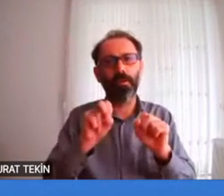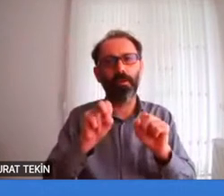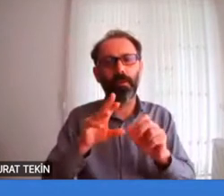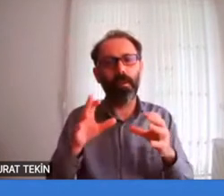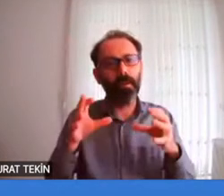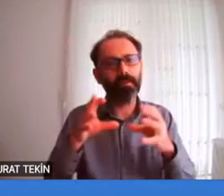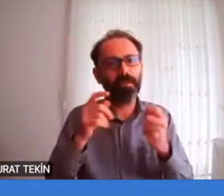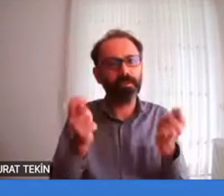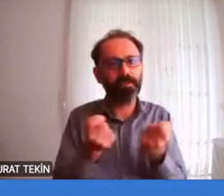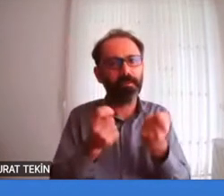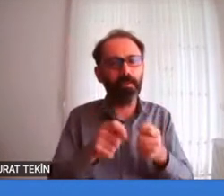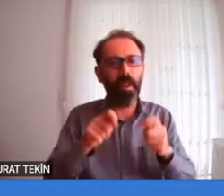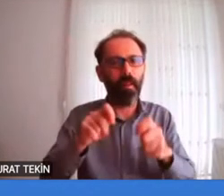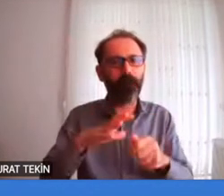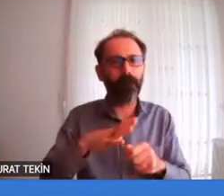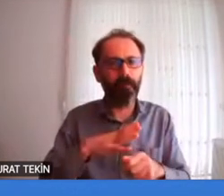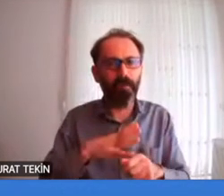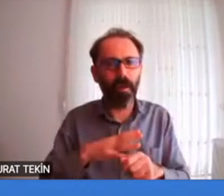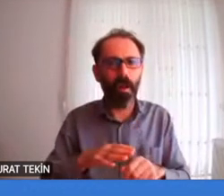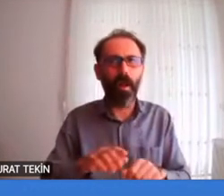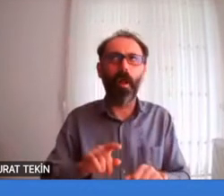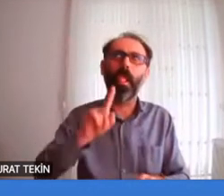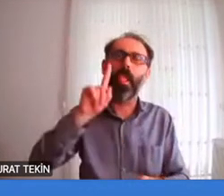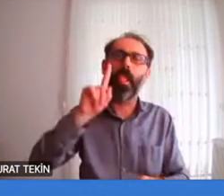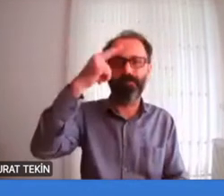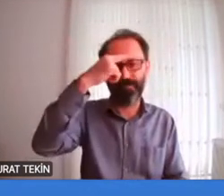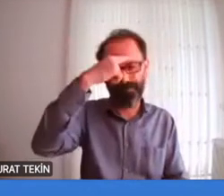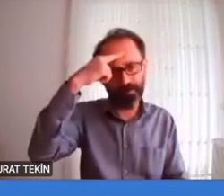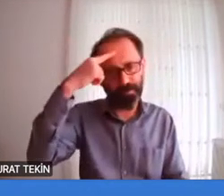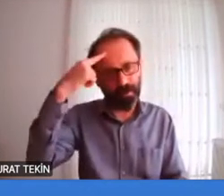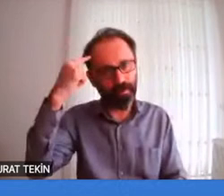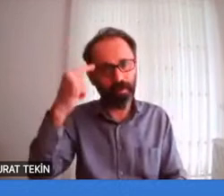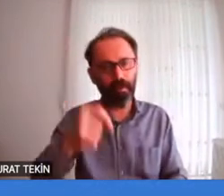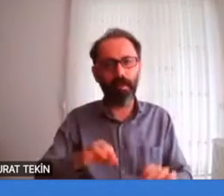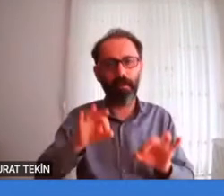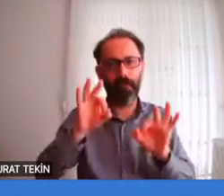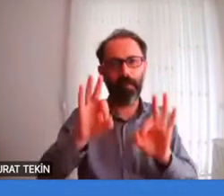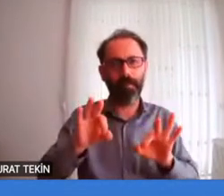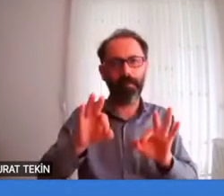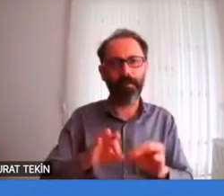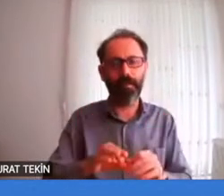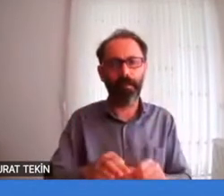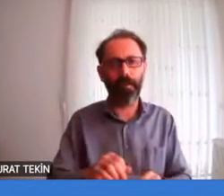Allah da kısmet etti. 2016'da kazandığımız başarıyı